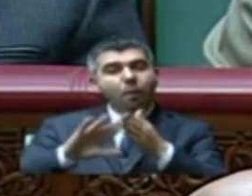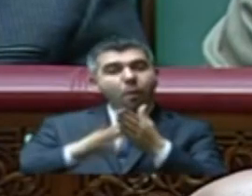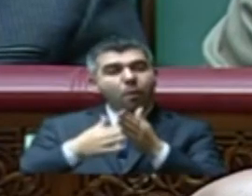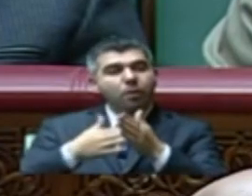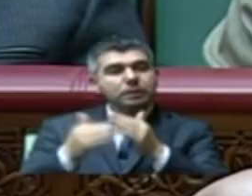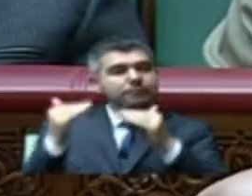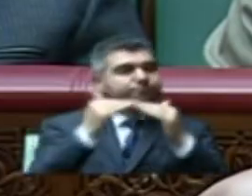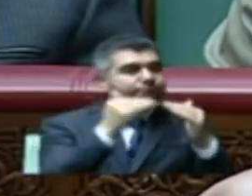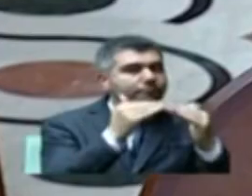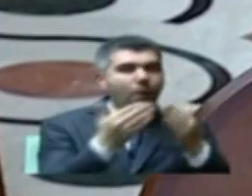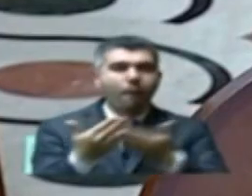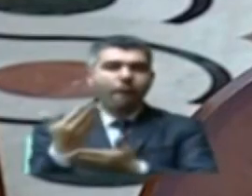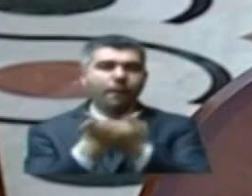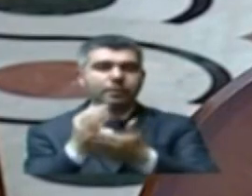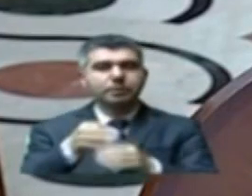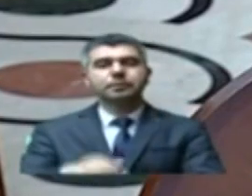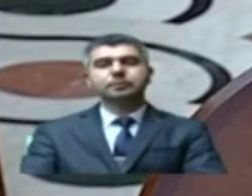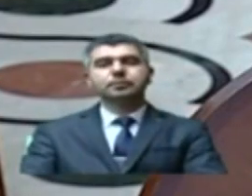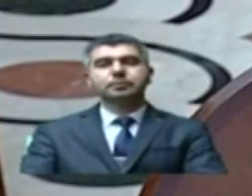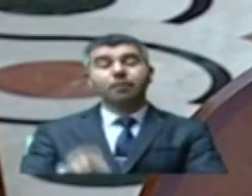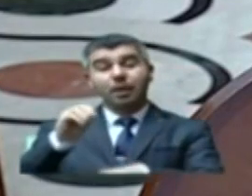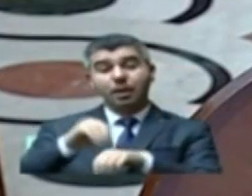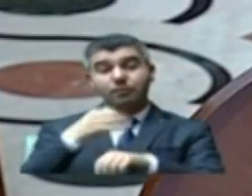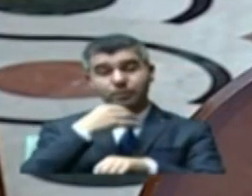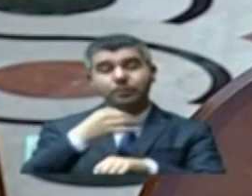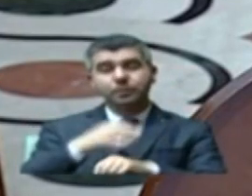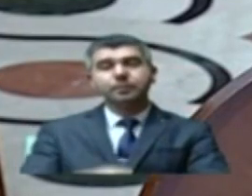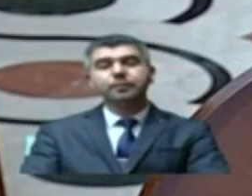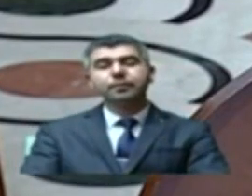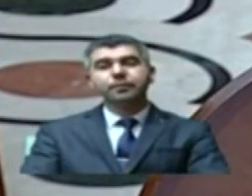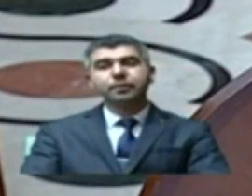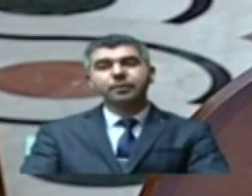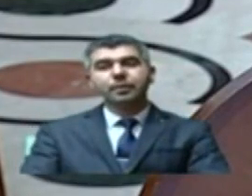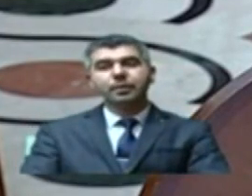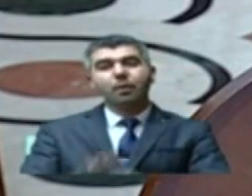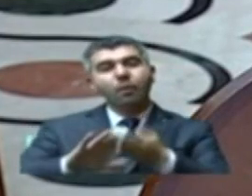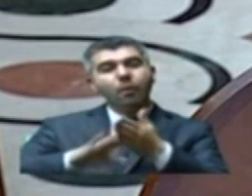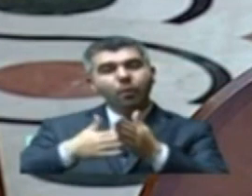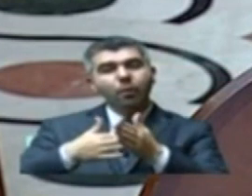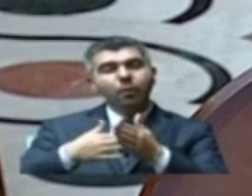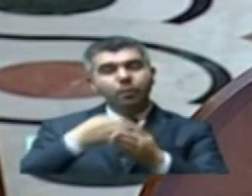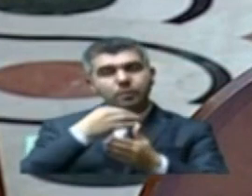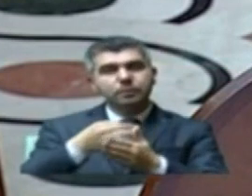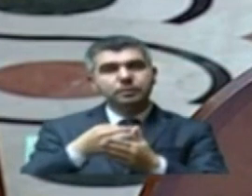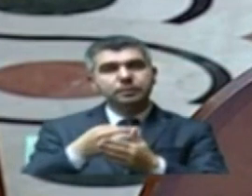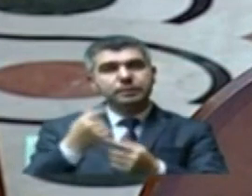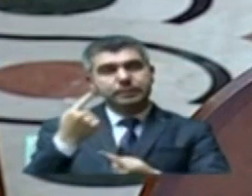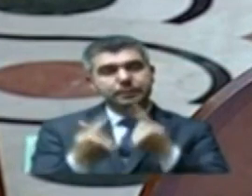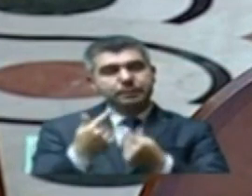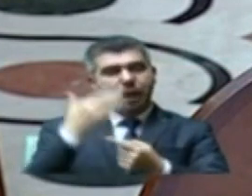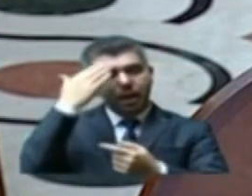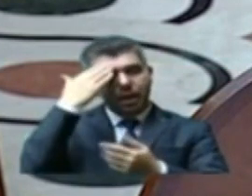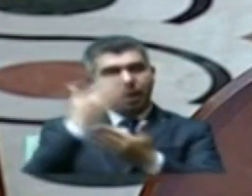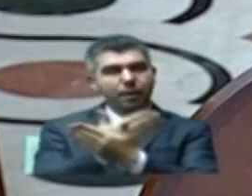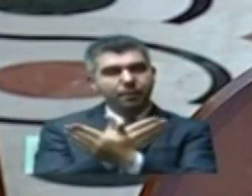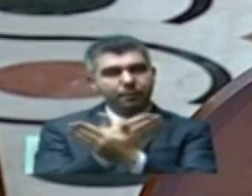الالتقائيه بين جميع المتدخلين. اللي بغيت نعاود ناكد عليه هو ان هذا الشيء اللي كتقول هو طبعا ما خافيش علينا،